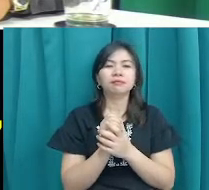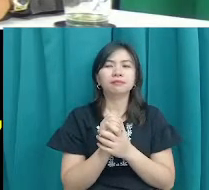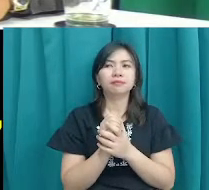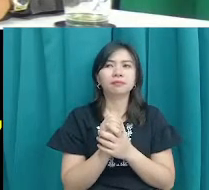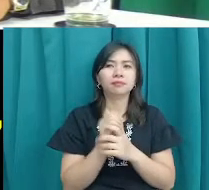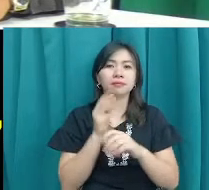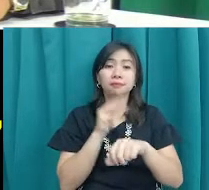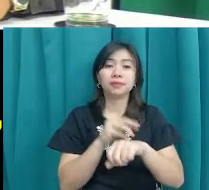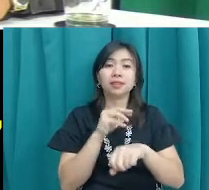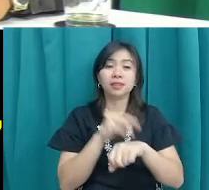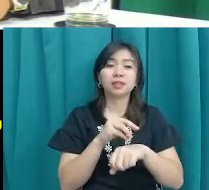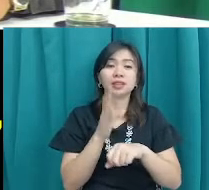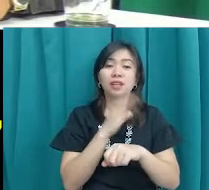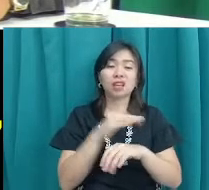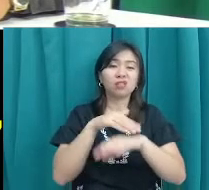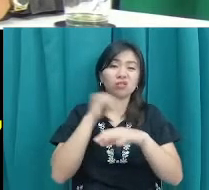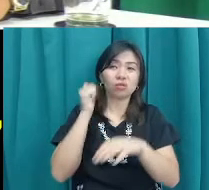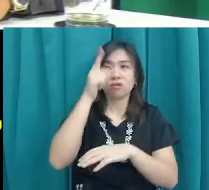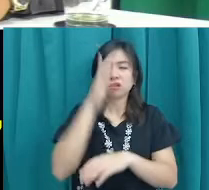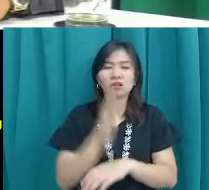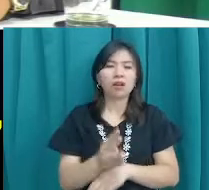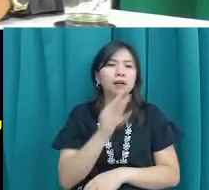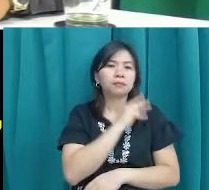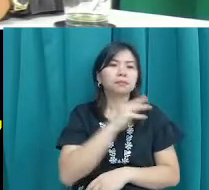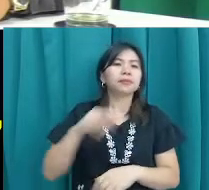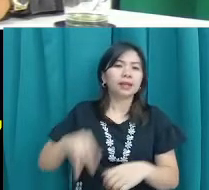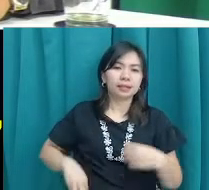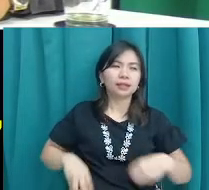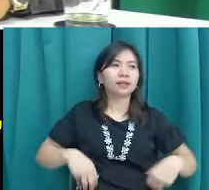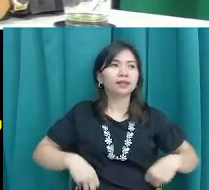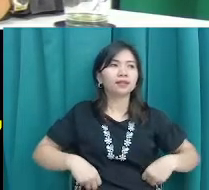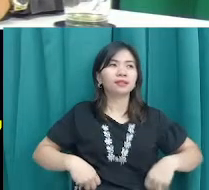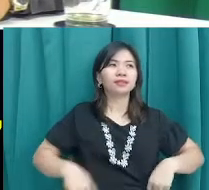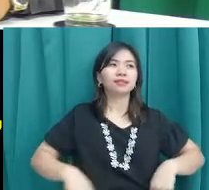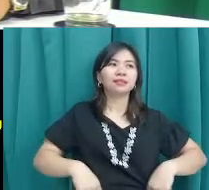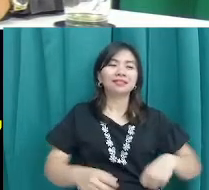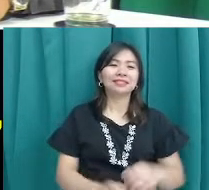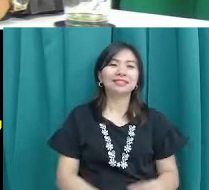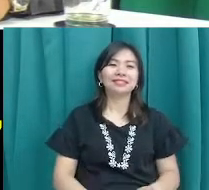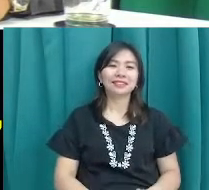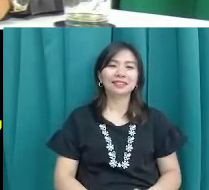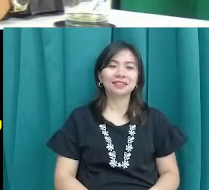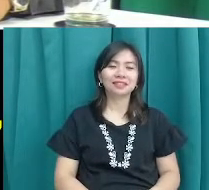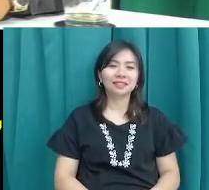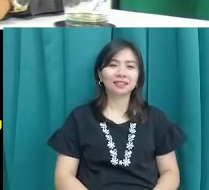You see? Nagkakaintindihan ba tayo dito? Yung ngiti kong gato, may nakatakot. Hindi.